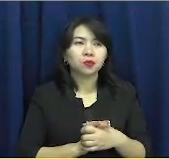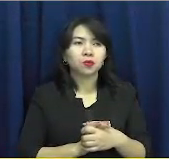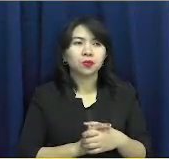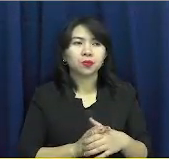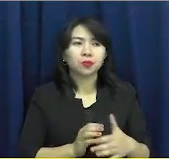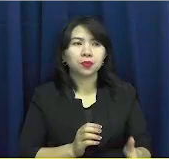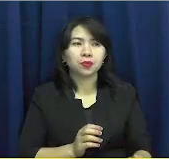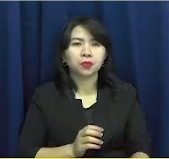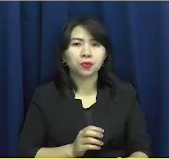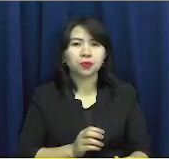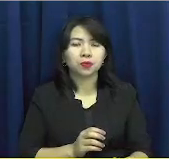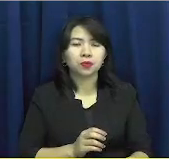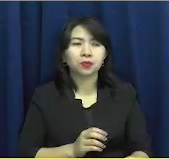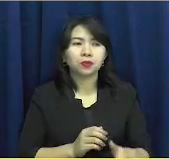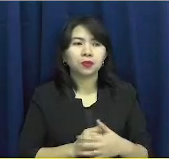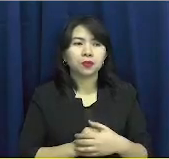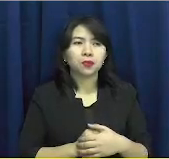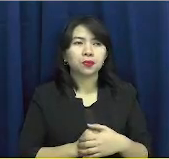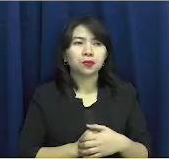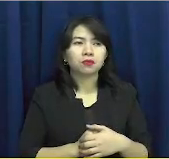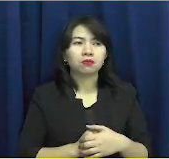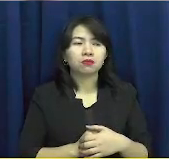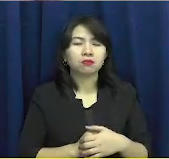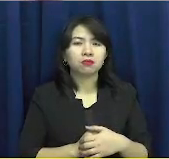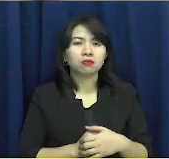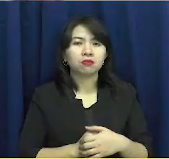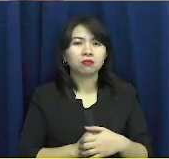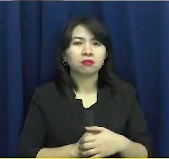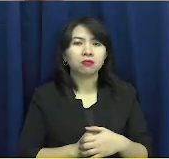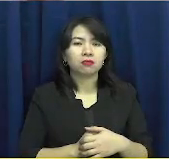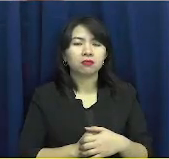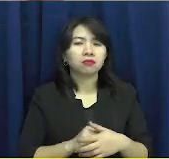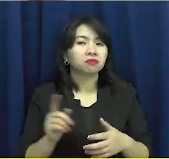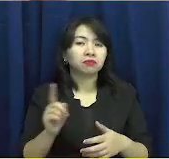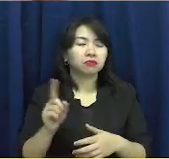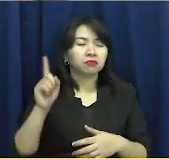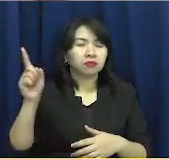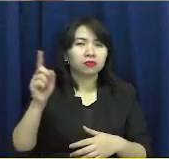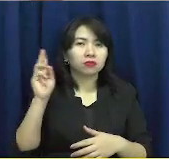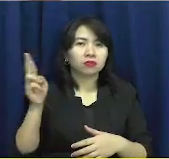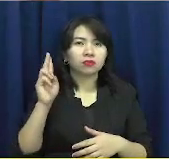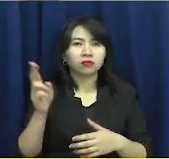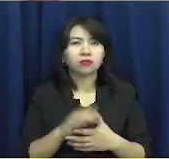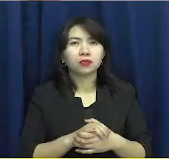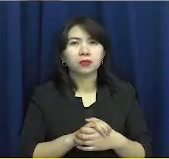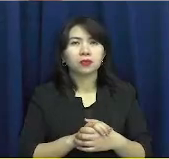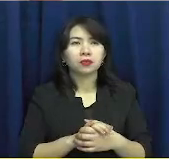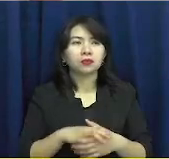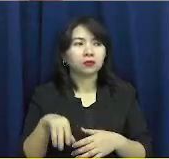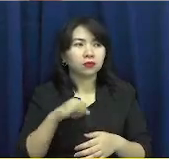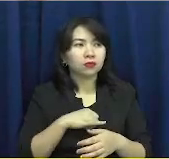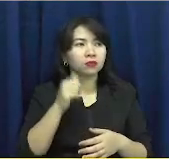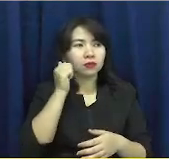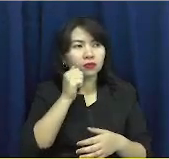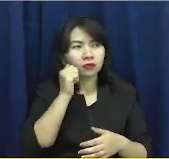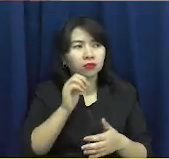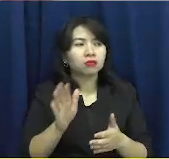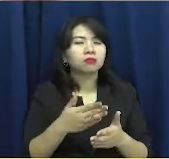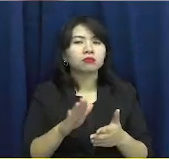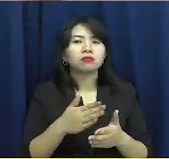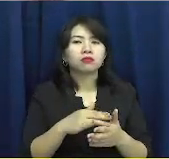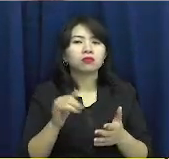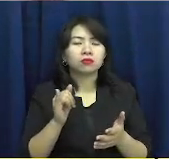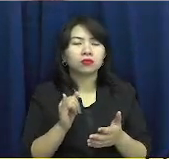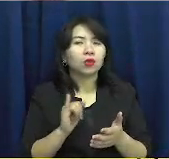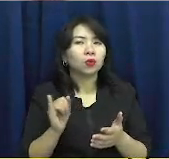live streaming part is concerned, yung like mga microphones and everything, lagi ko po yung binabahagi kay Sir Jow. Ito sir, ito yung bilin